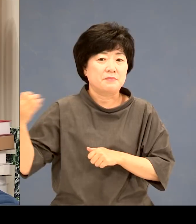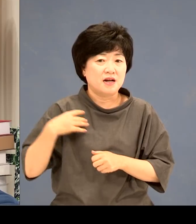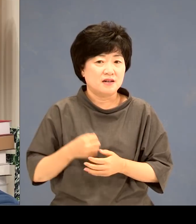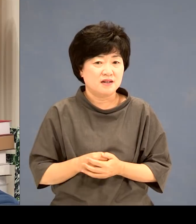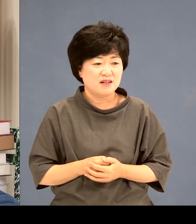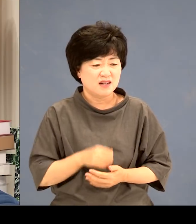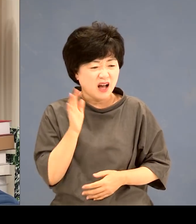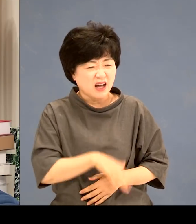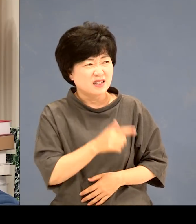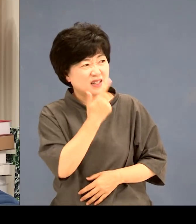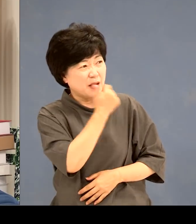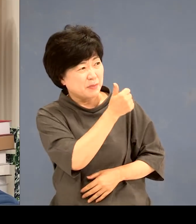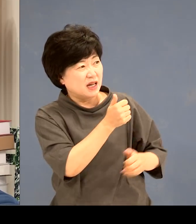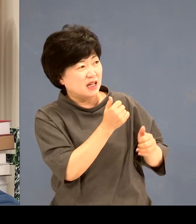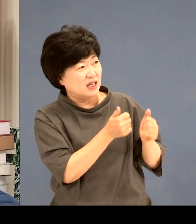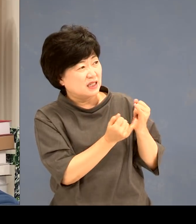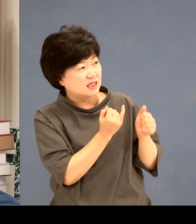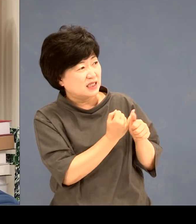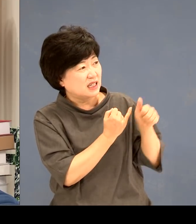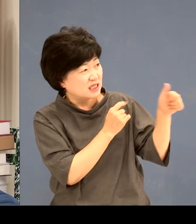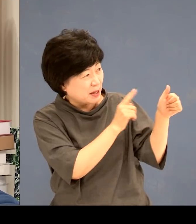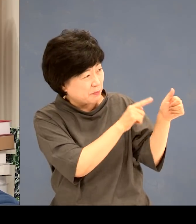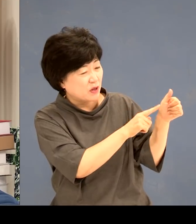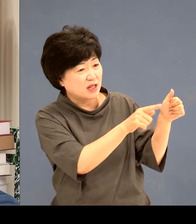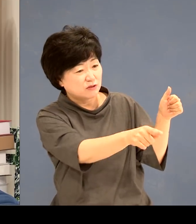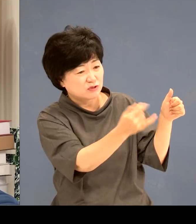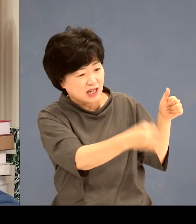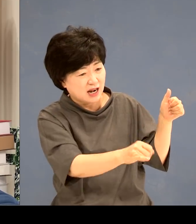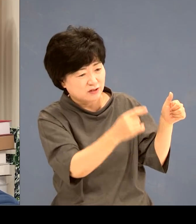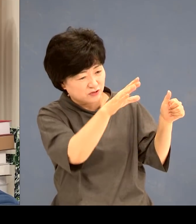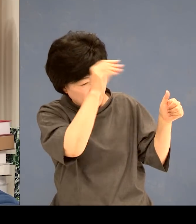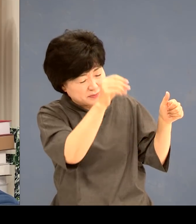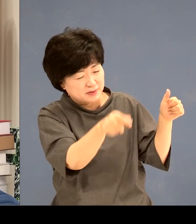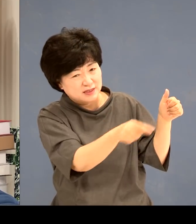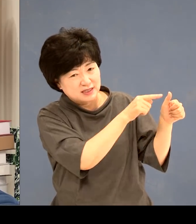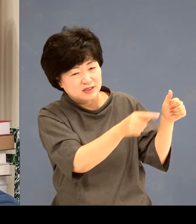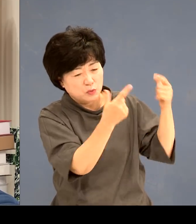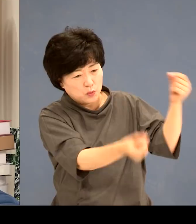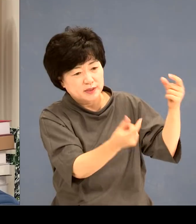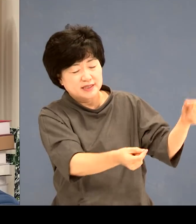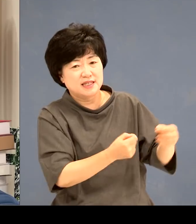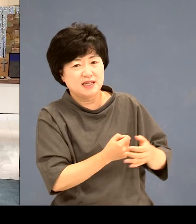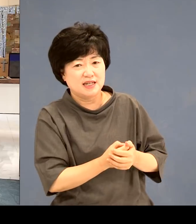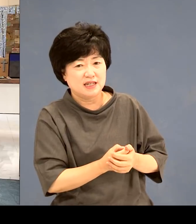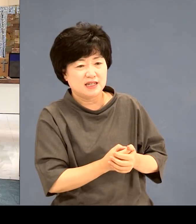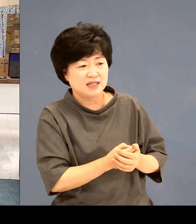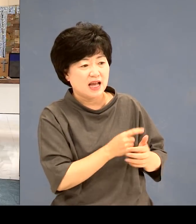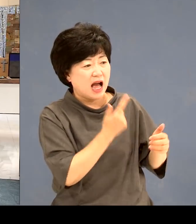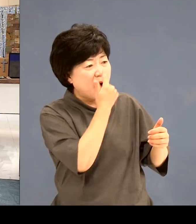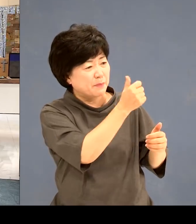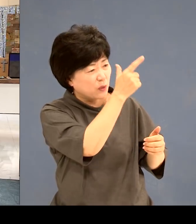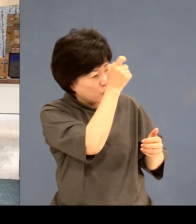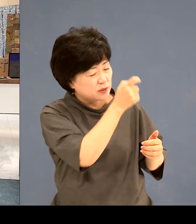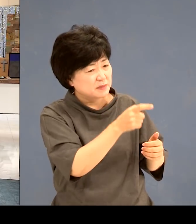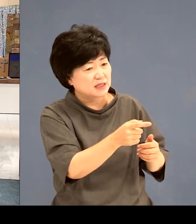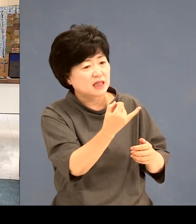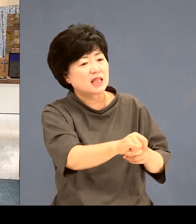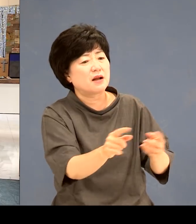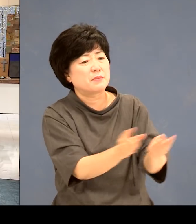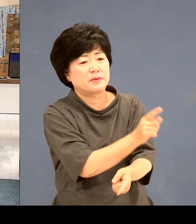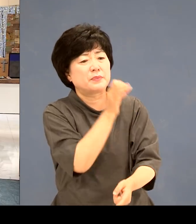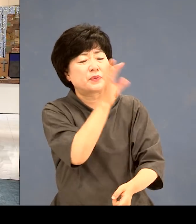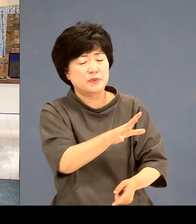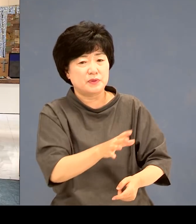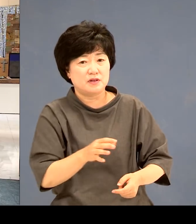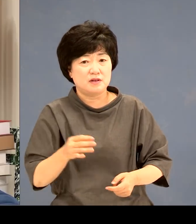딸한테 막 그냥 순종을 얘기하고 뭔가를 이렇게 얘기를 하면 안 들을 때마다 마음이 아프니까 속이 상하면 또 저희 아내가 이제